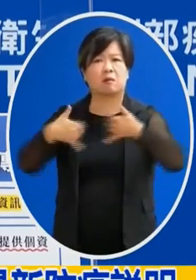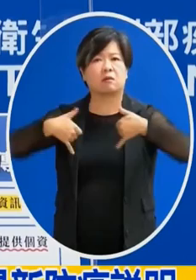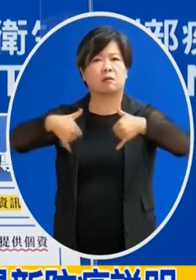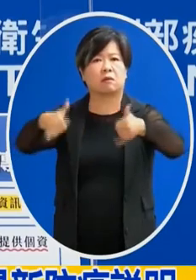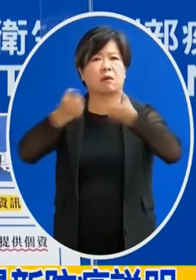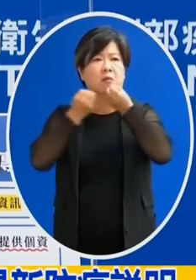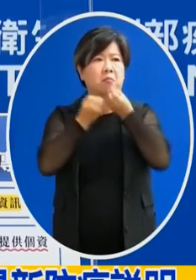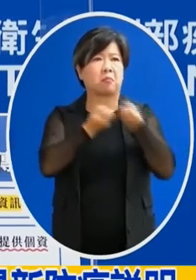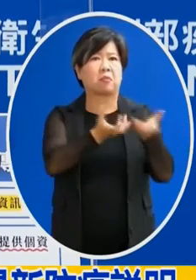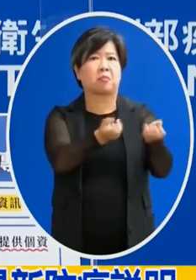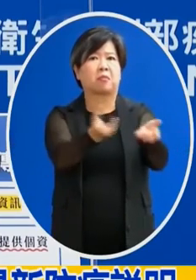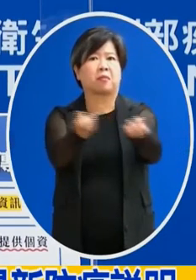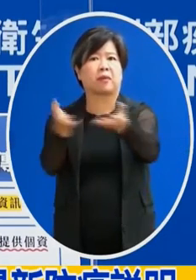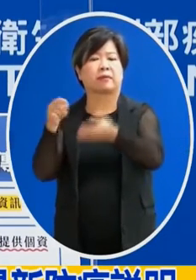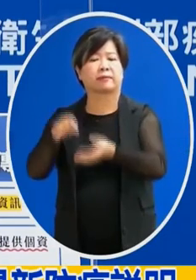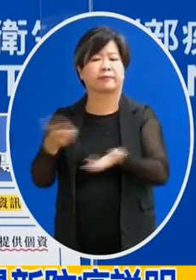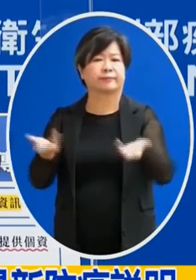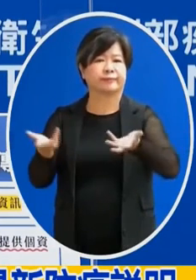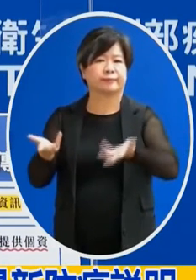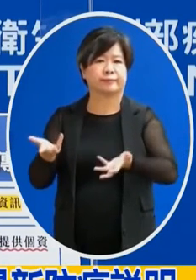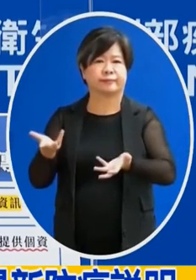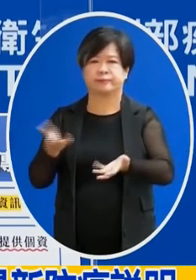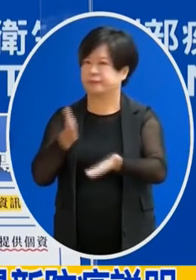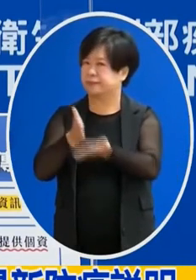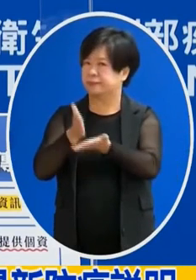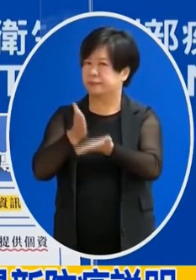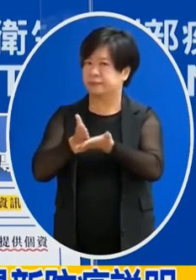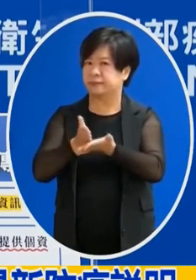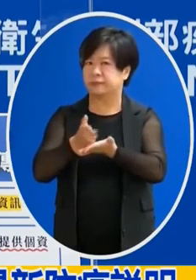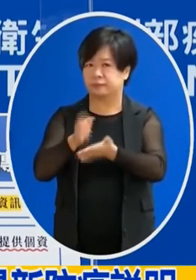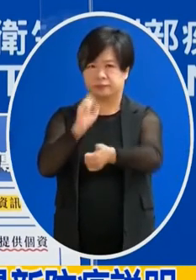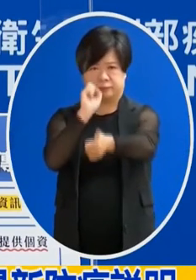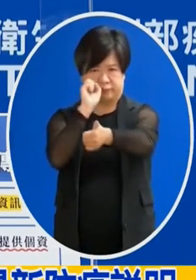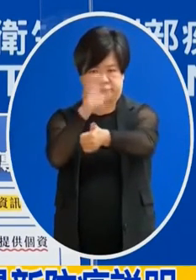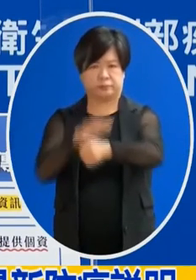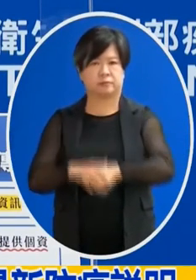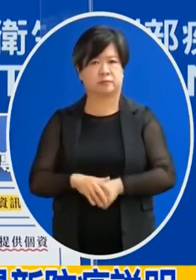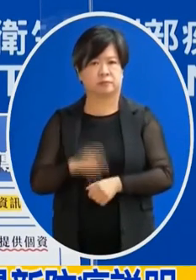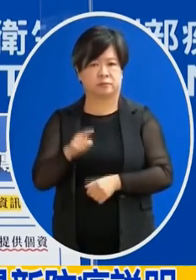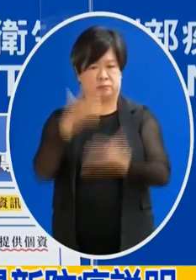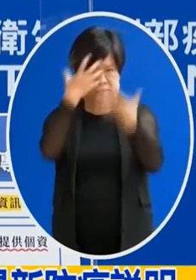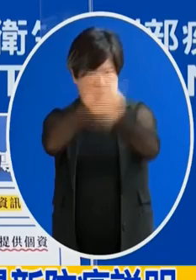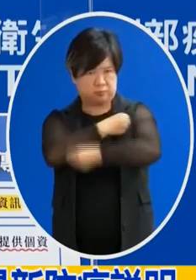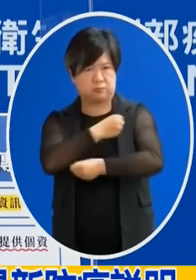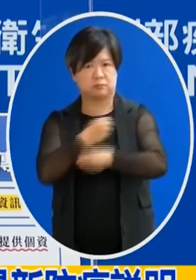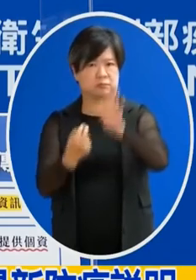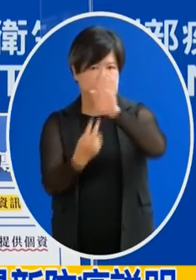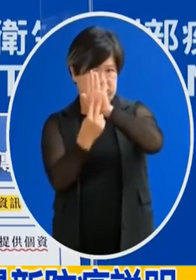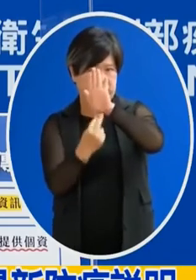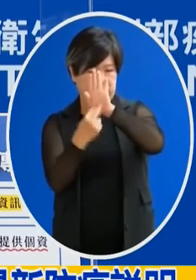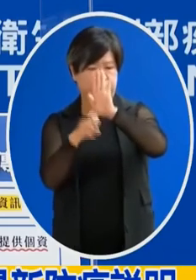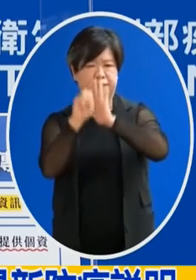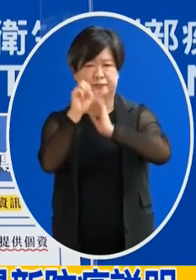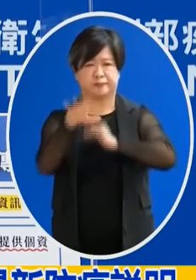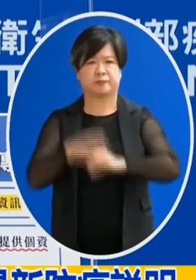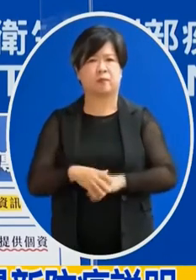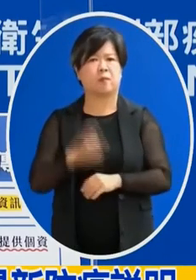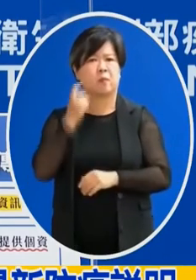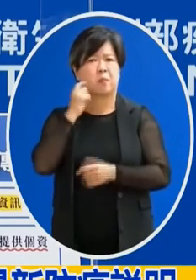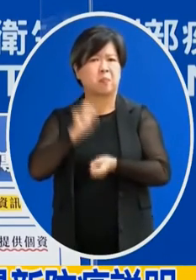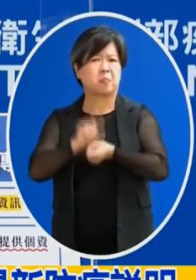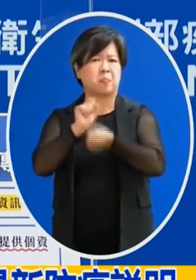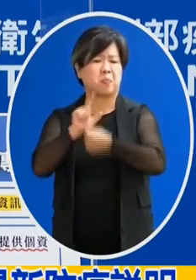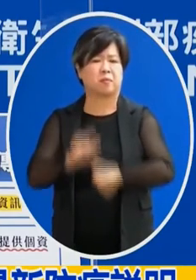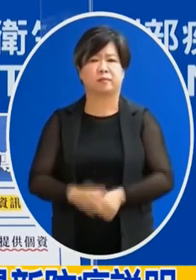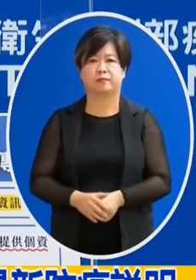在转传的这一些讯息，这个我们要严正的来做说明，这个是一个假讯息哈，这个是一个假讯